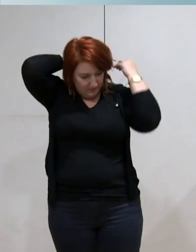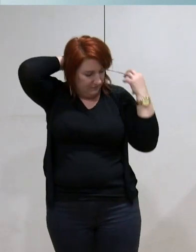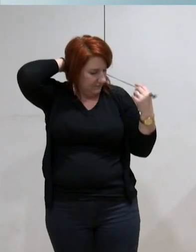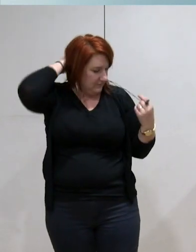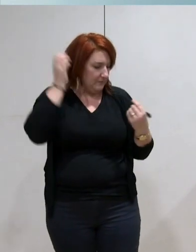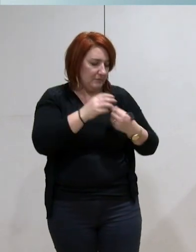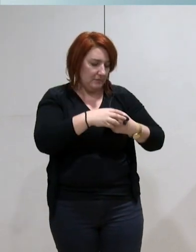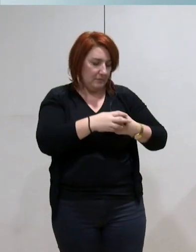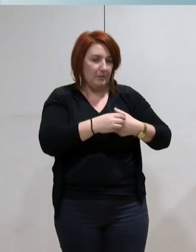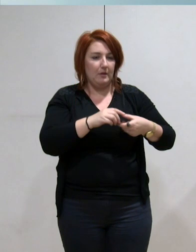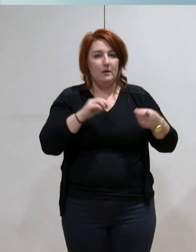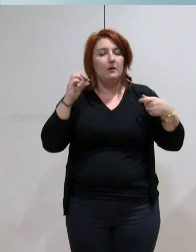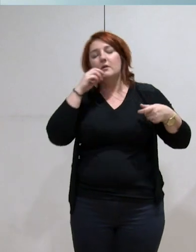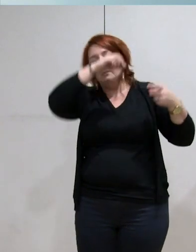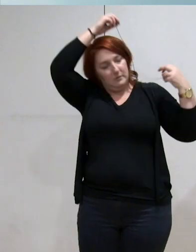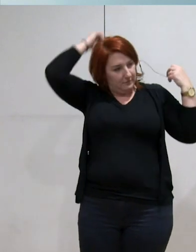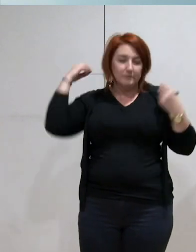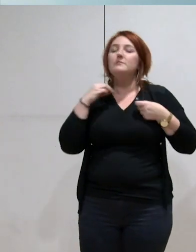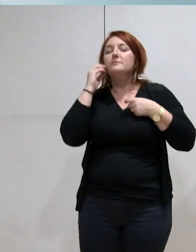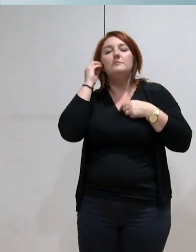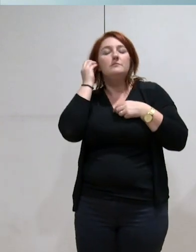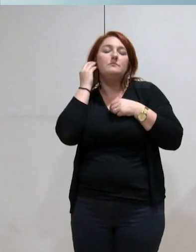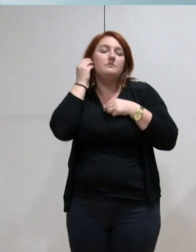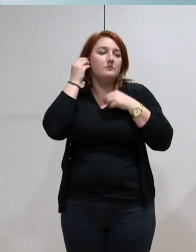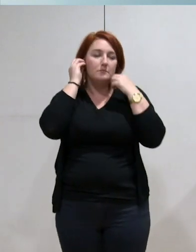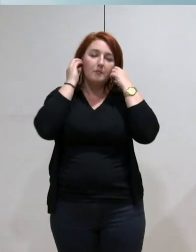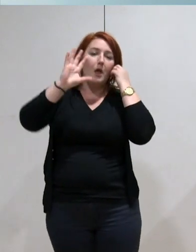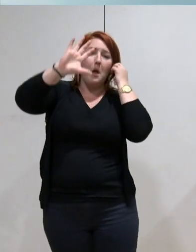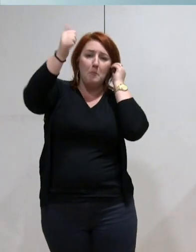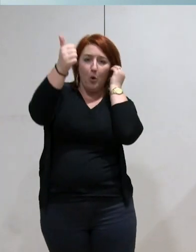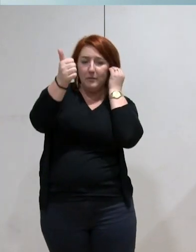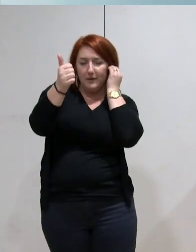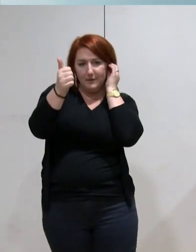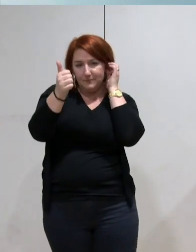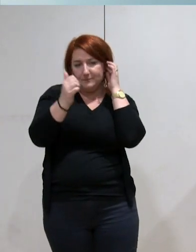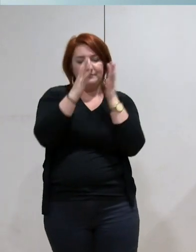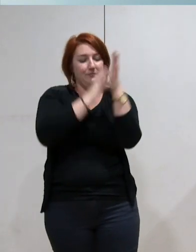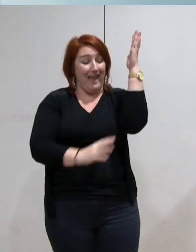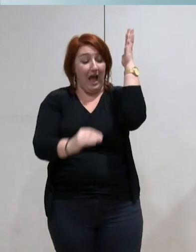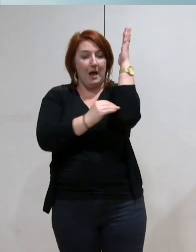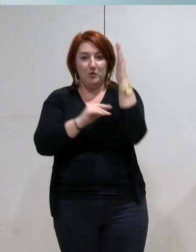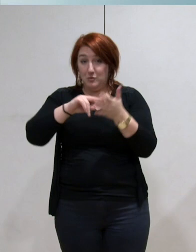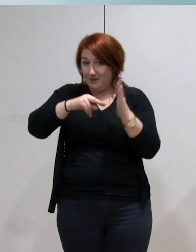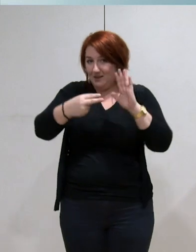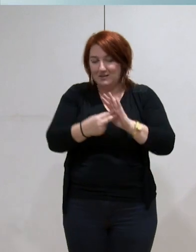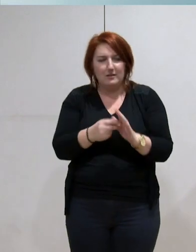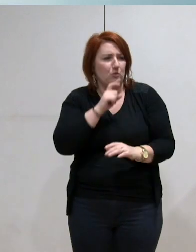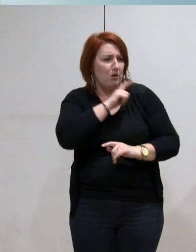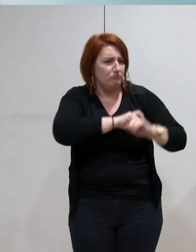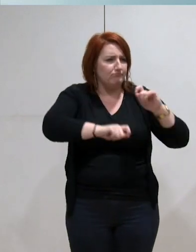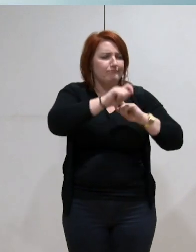des présidents sur les subventions d'équilibre pour la régie lumière et pour le